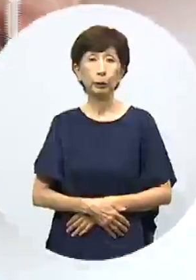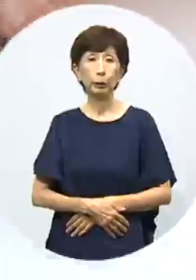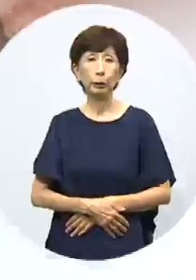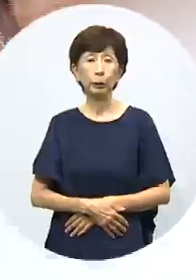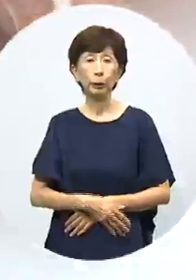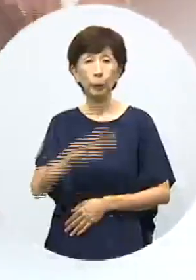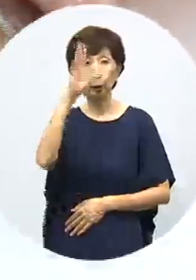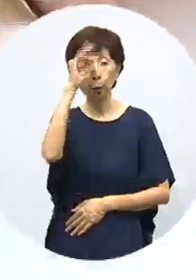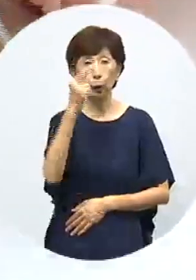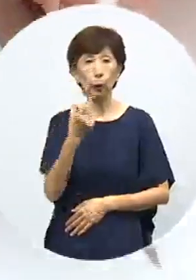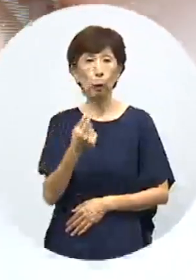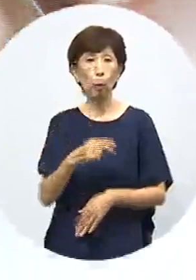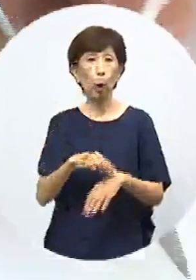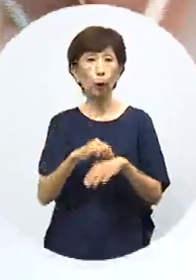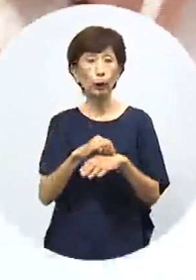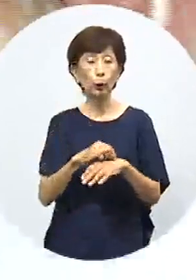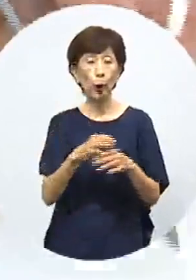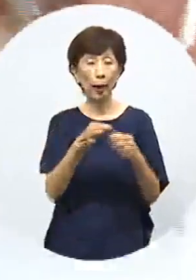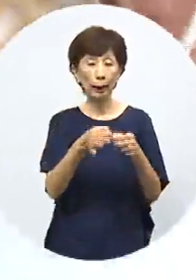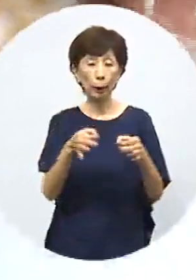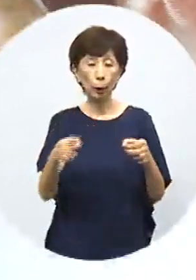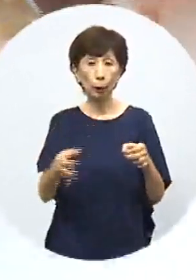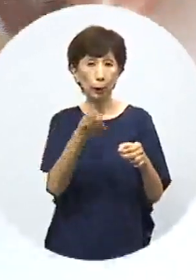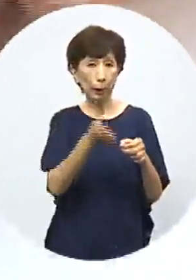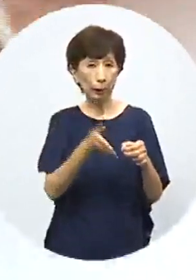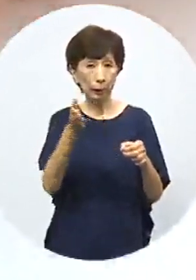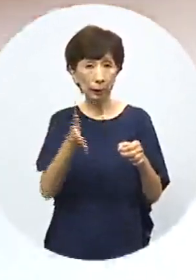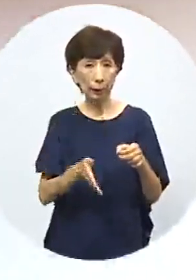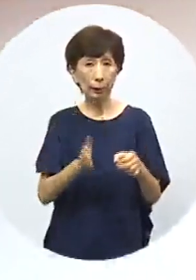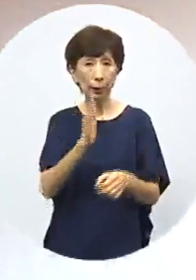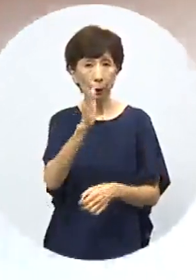鶏もも肉は一口大に切っていきます。